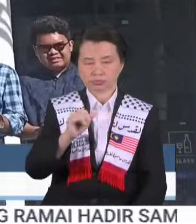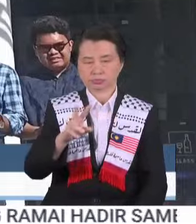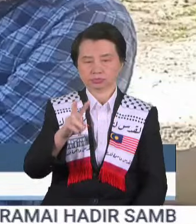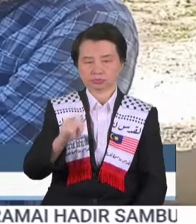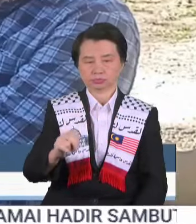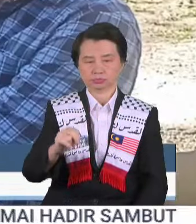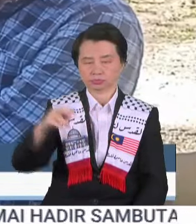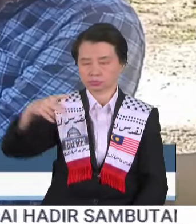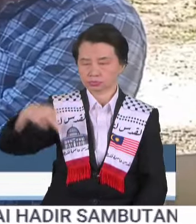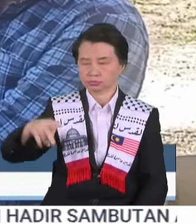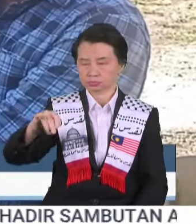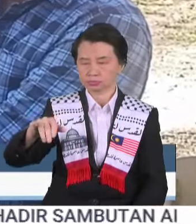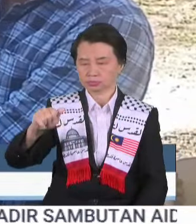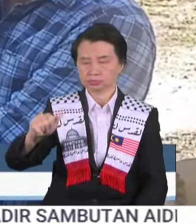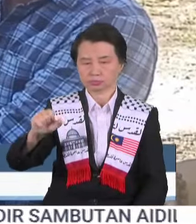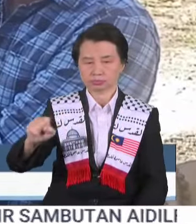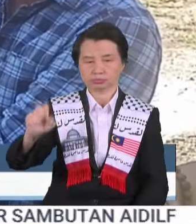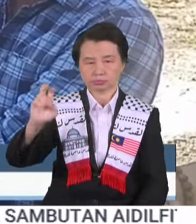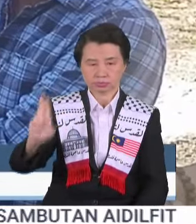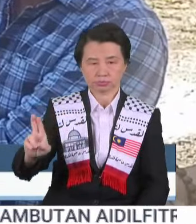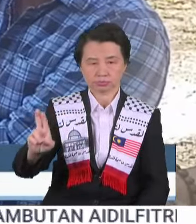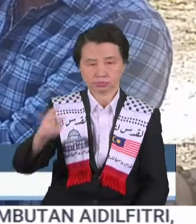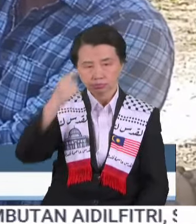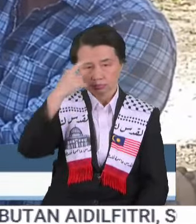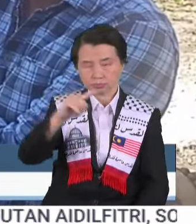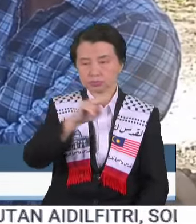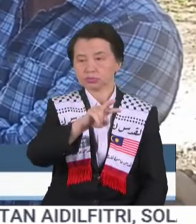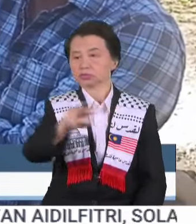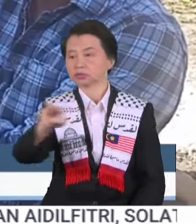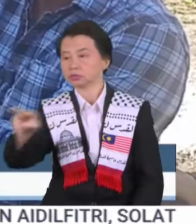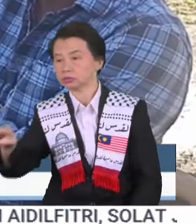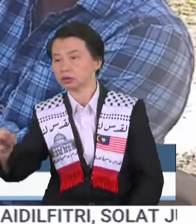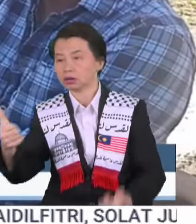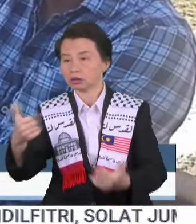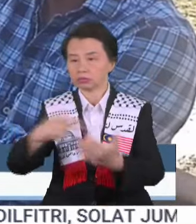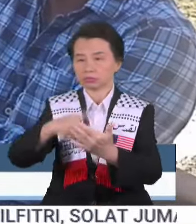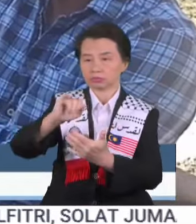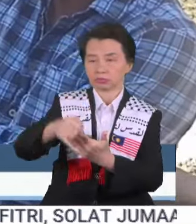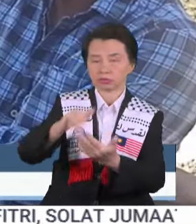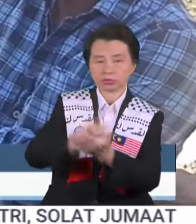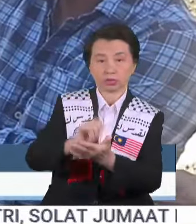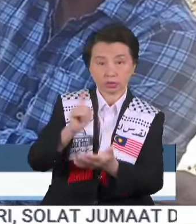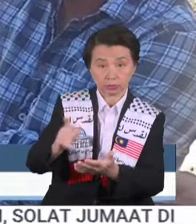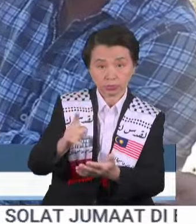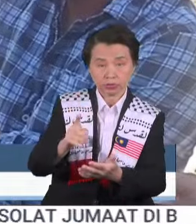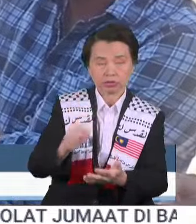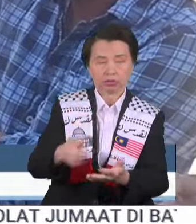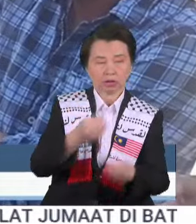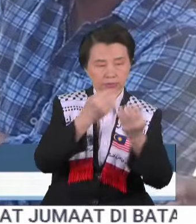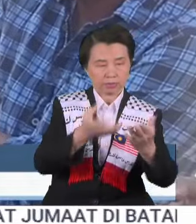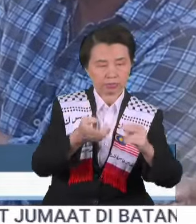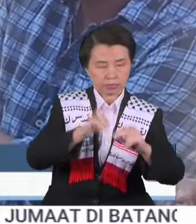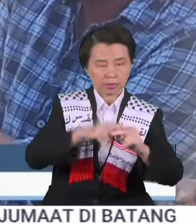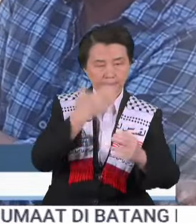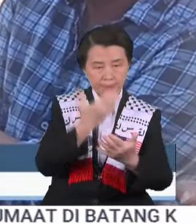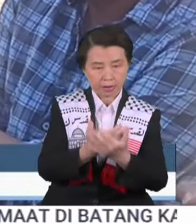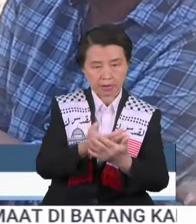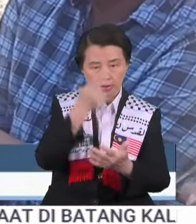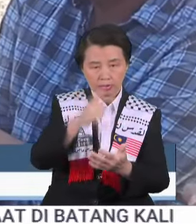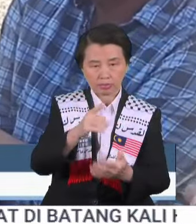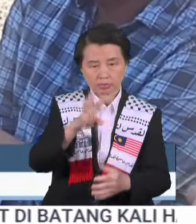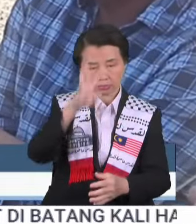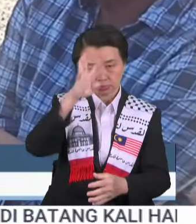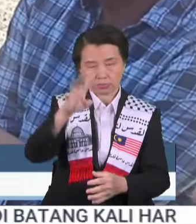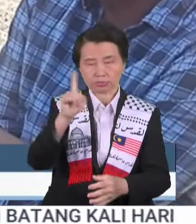Negeri Piasau, Dato' Sebastian Ting Chiu Yu untuk meninjau perkembangan projek tersebut. Beliau memberitahu penambahbaikan ini bagi